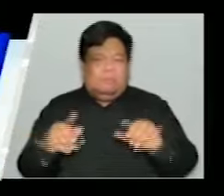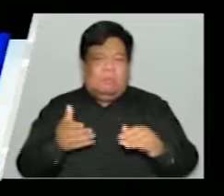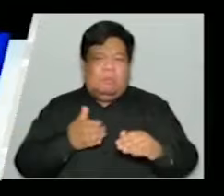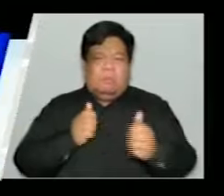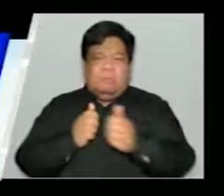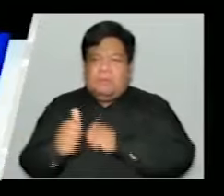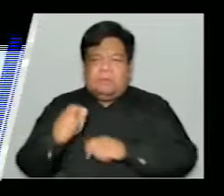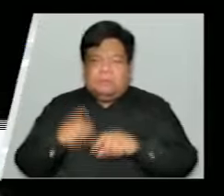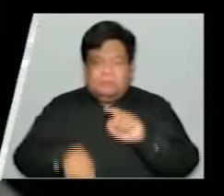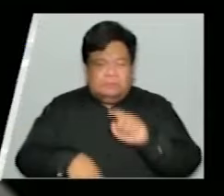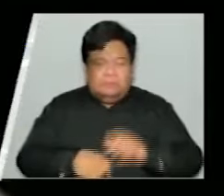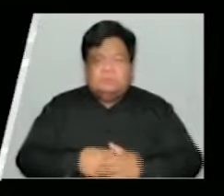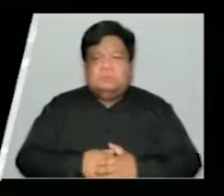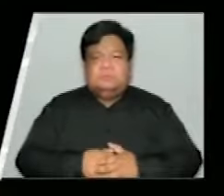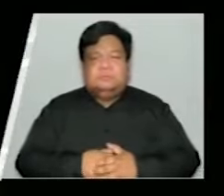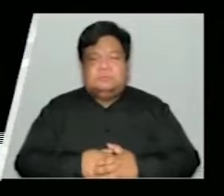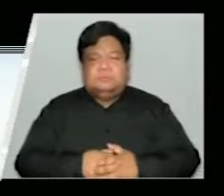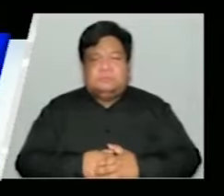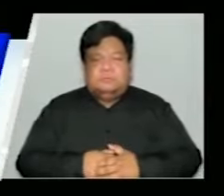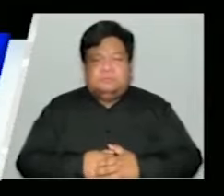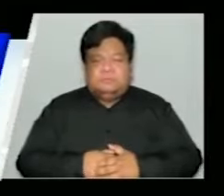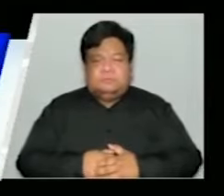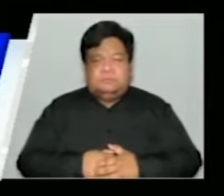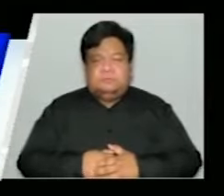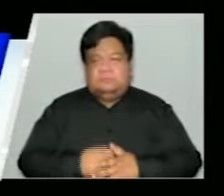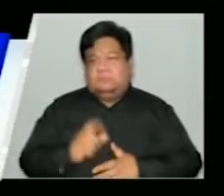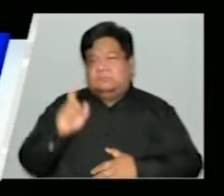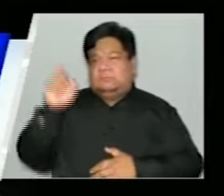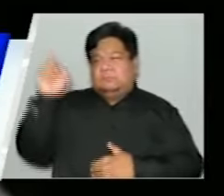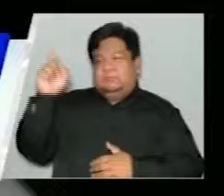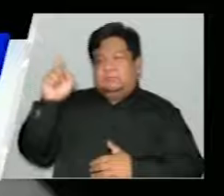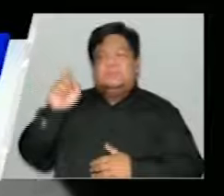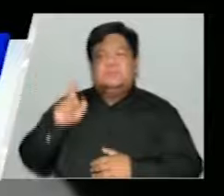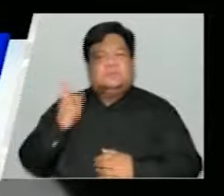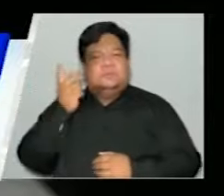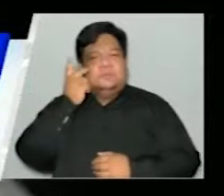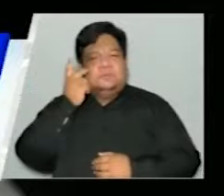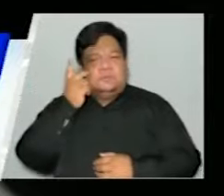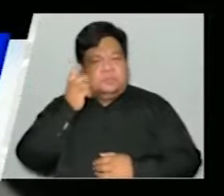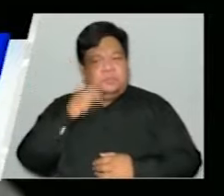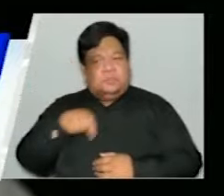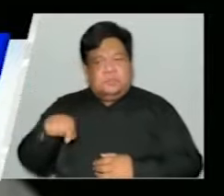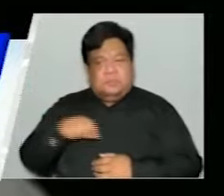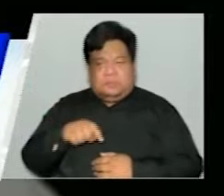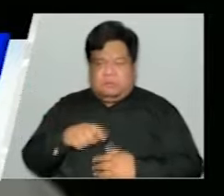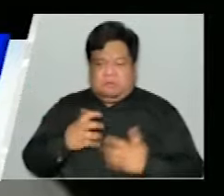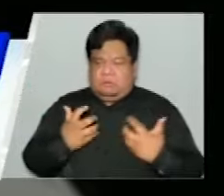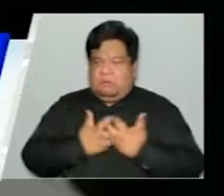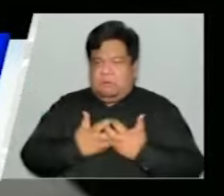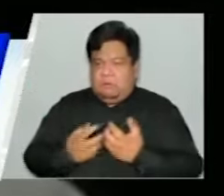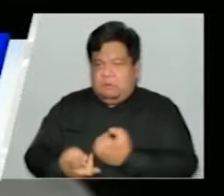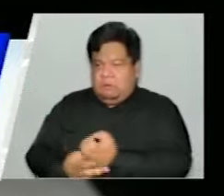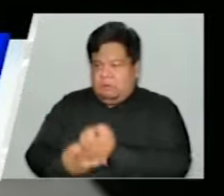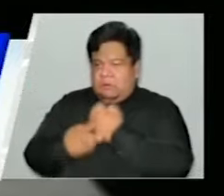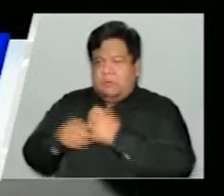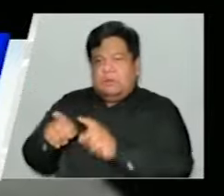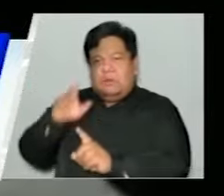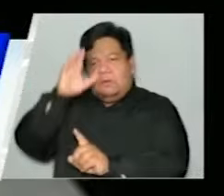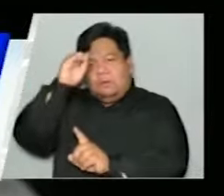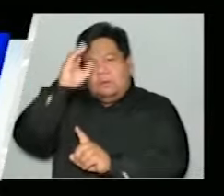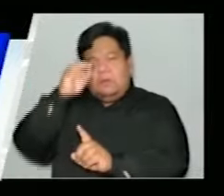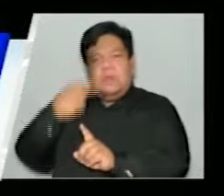Sa bayan ng Peña Blanca, nagtulong-tulong ang mga rescuer na maiahon ang isang lalaking stranded kagabi sa Tawi